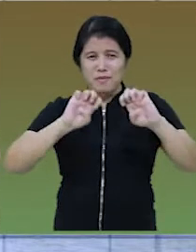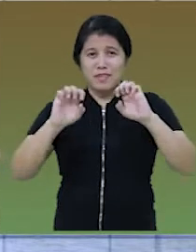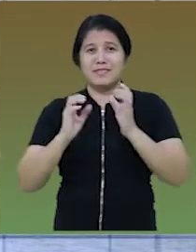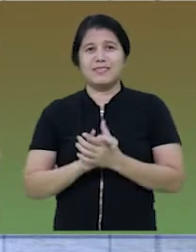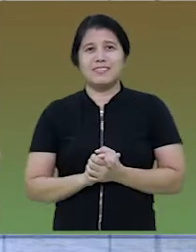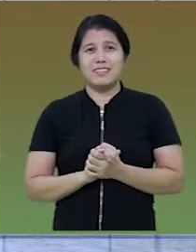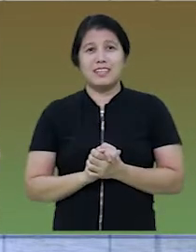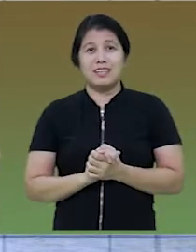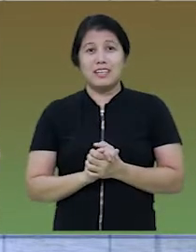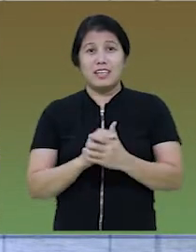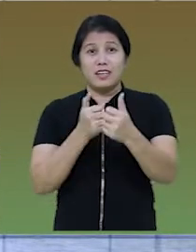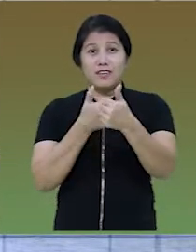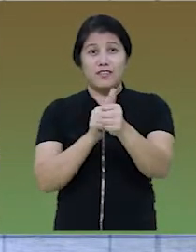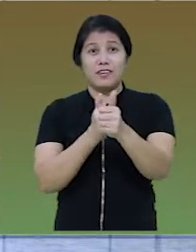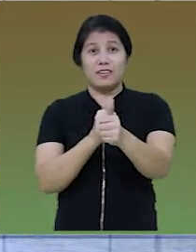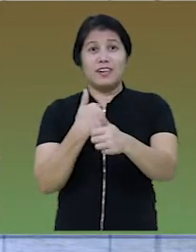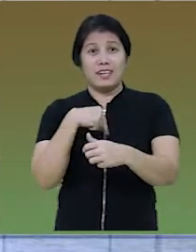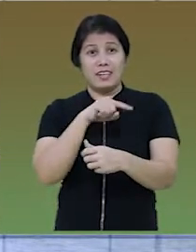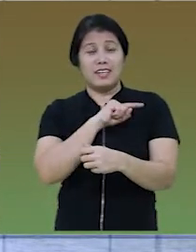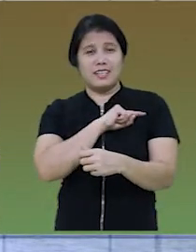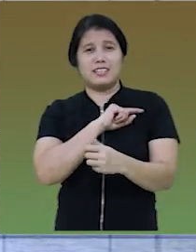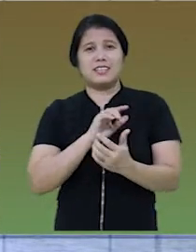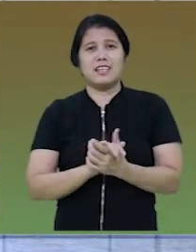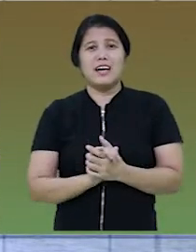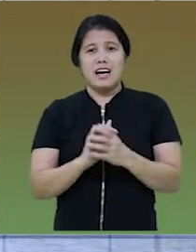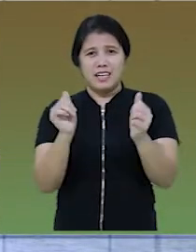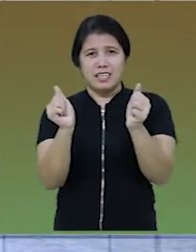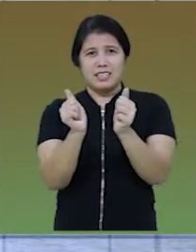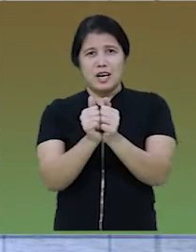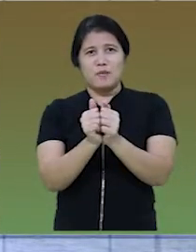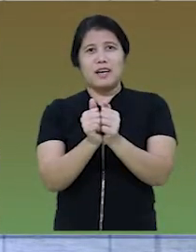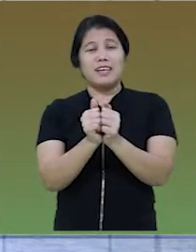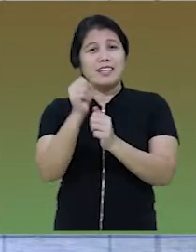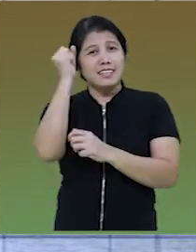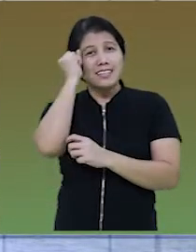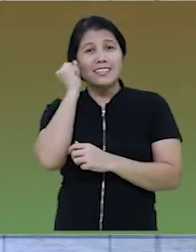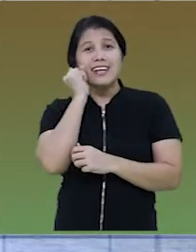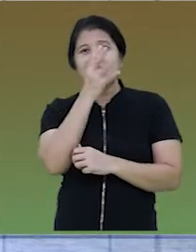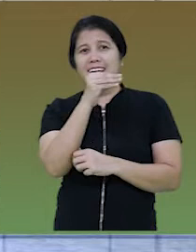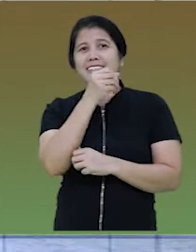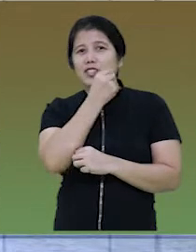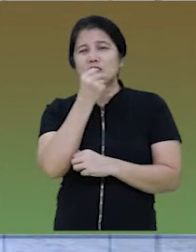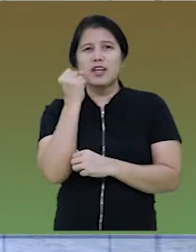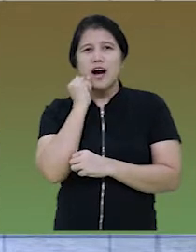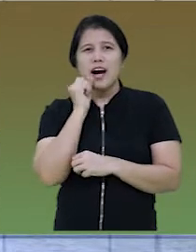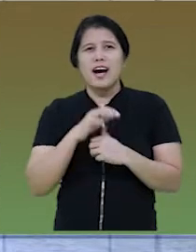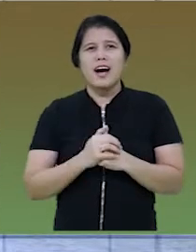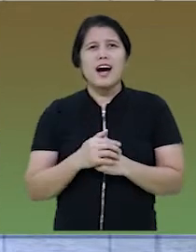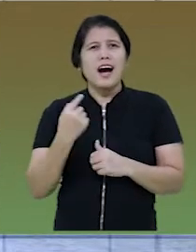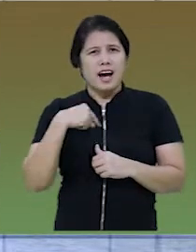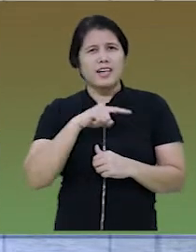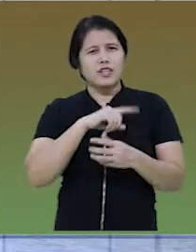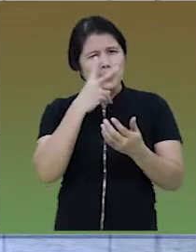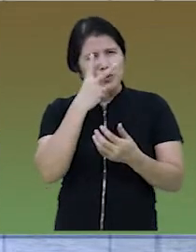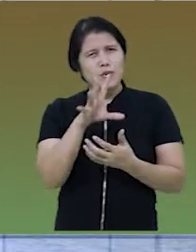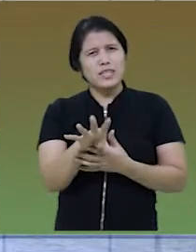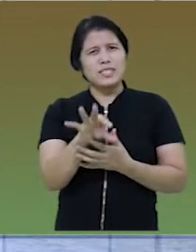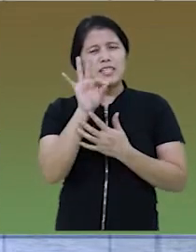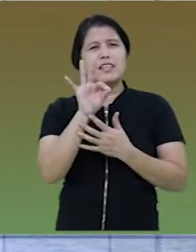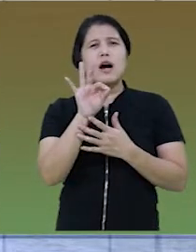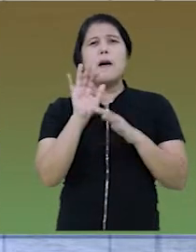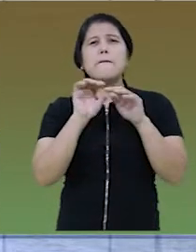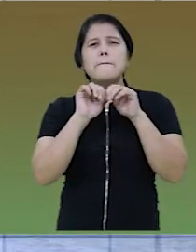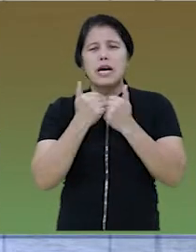Sundan ninyo kami, mga bata, kasama sina Shen at Sha. Atin tuklasin kung paano nag-ookupa ng